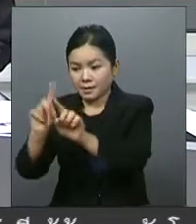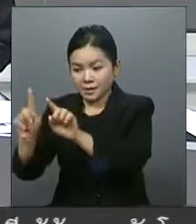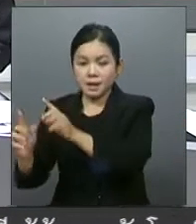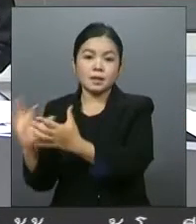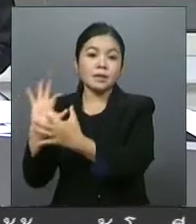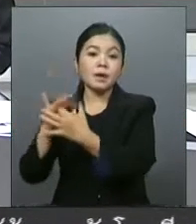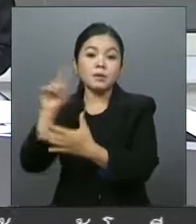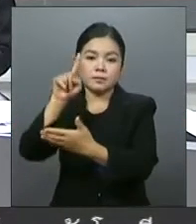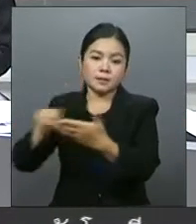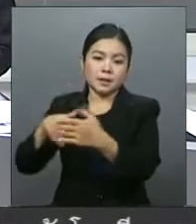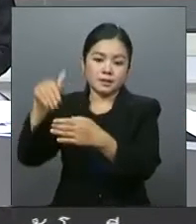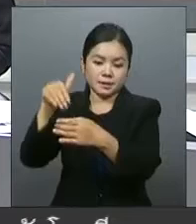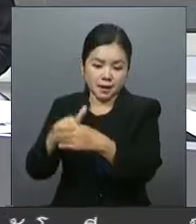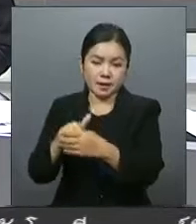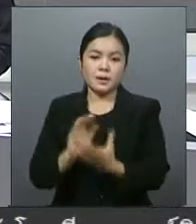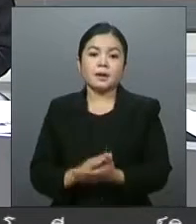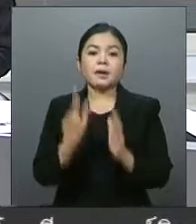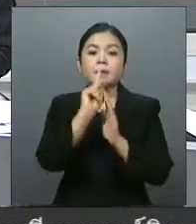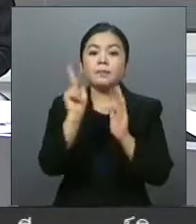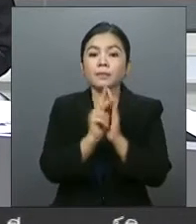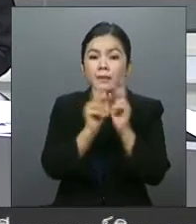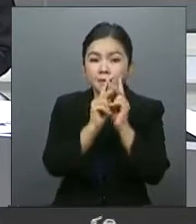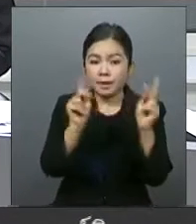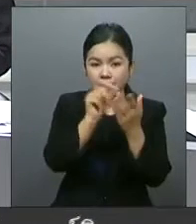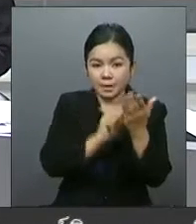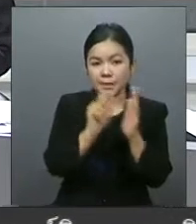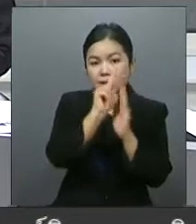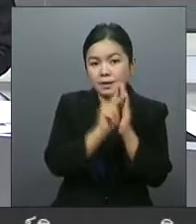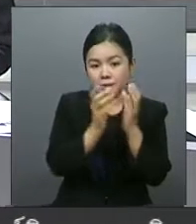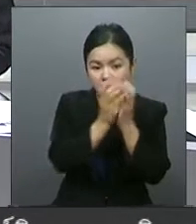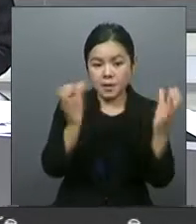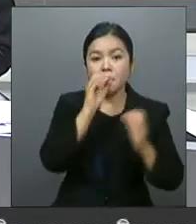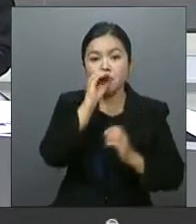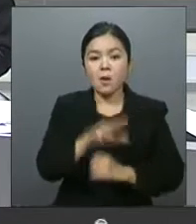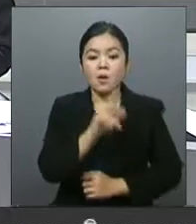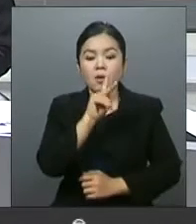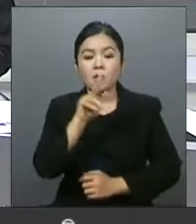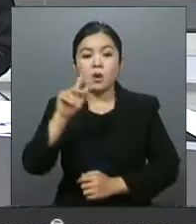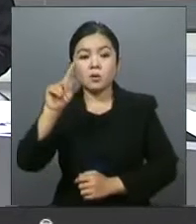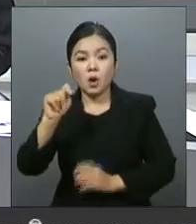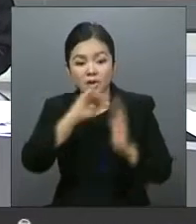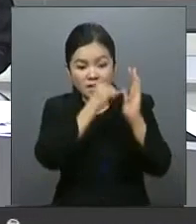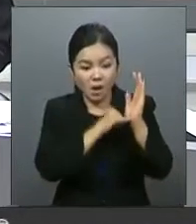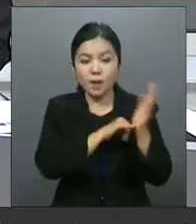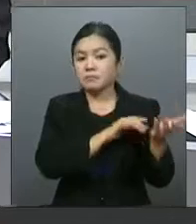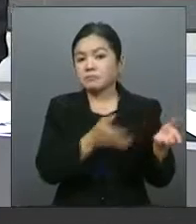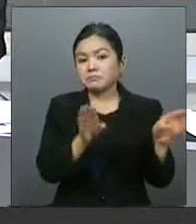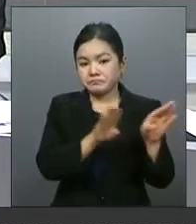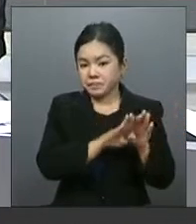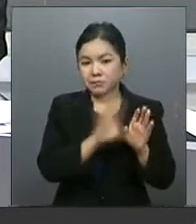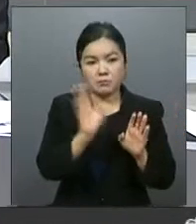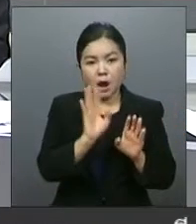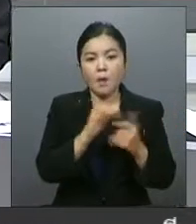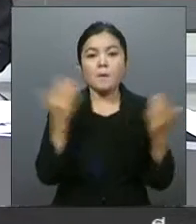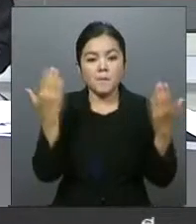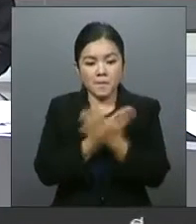คะโดยเฉพาะในเรื่องของการยุบกกต.จังหวัดแล้วก็ให้มีผู้ตรวจการเลือกตั้งแทนนะคะซึ่งเรื่องนี้ค่ะก็ทำให้กกต.นั้น